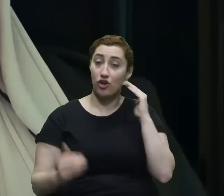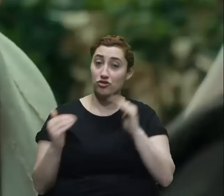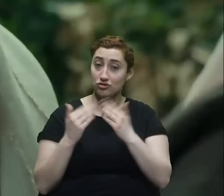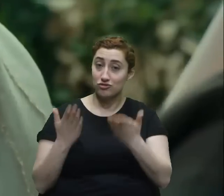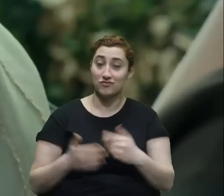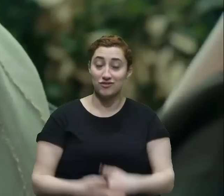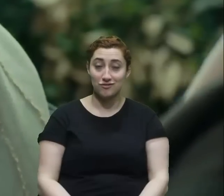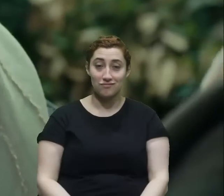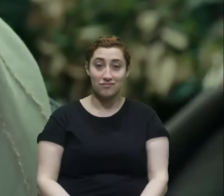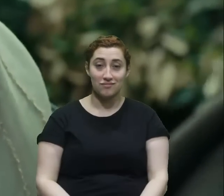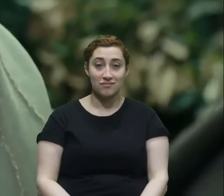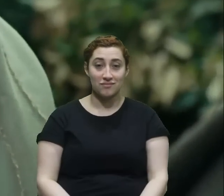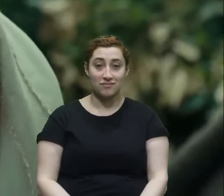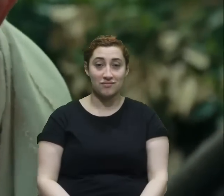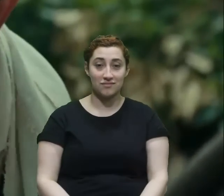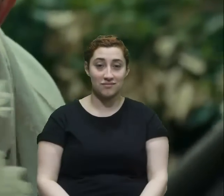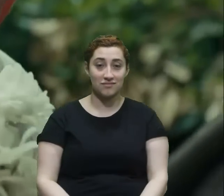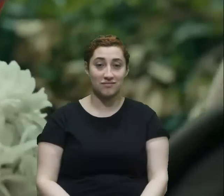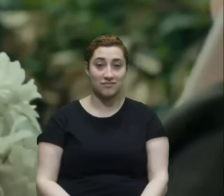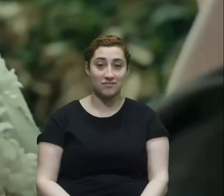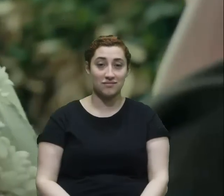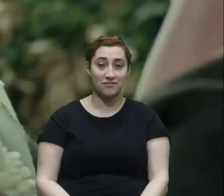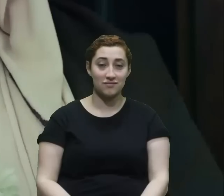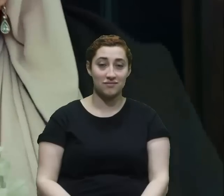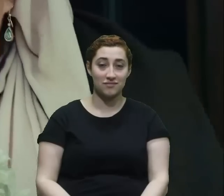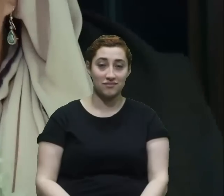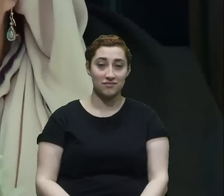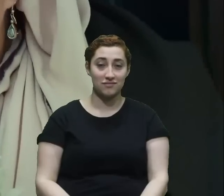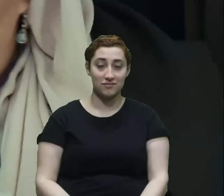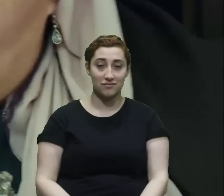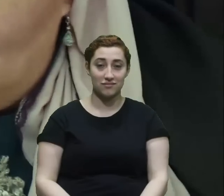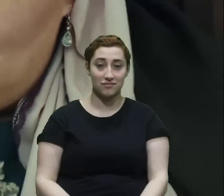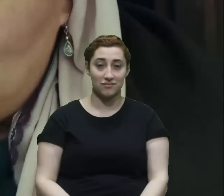yakışmış. Bekri gülümseyerek arkasında gizlediği papatyaları çıkardı.